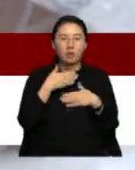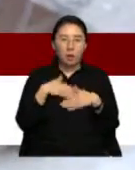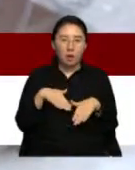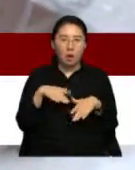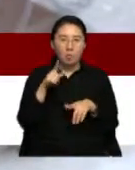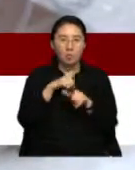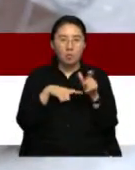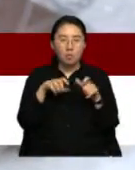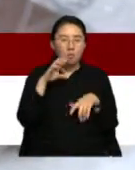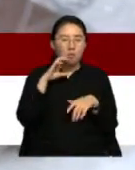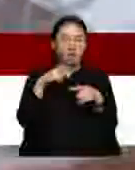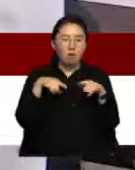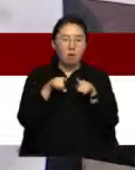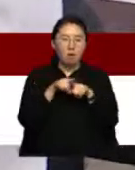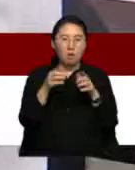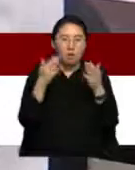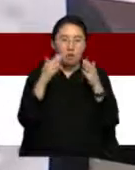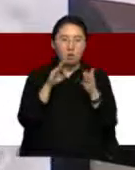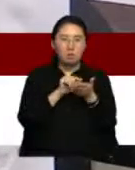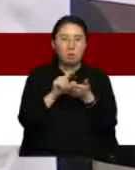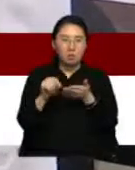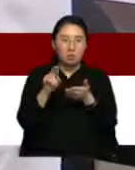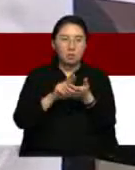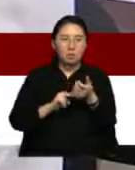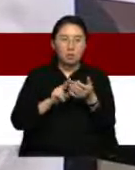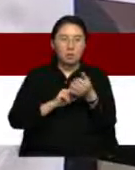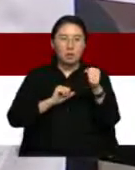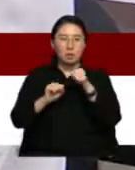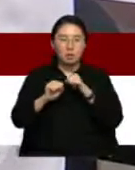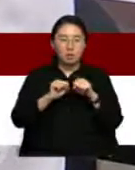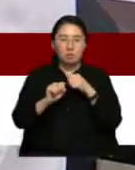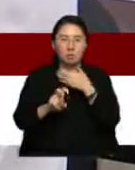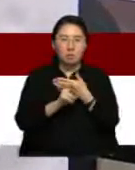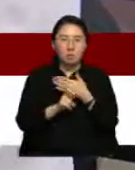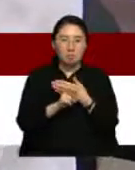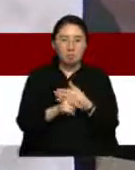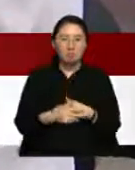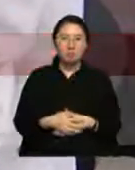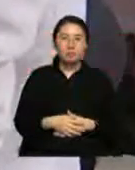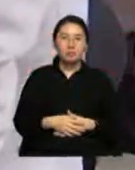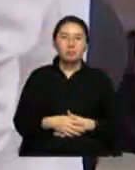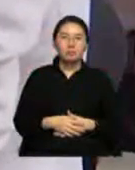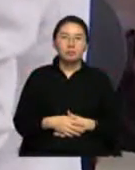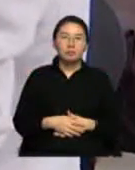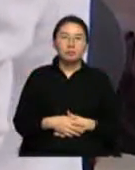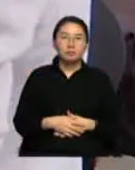고카페인 함유 식품을 학교 매점에서 판매하는 행위 역시 점검 대상입니다.